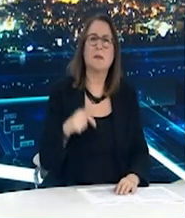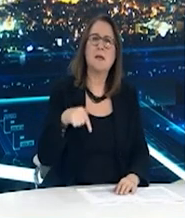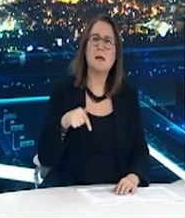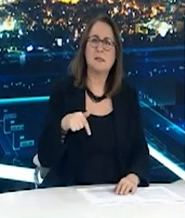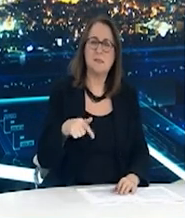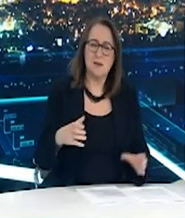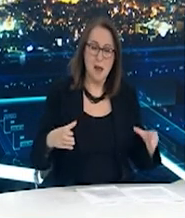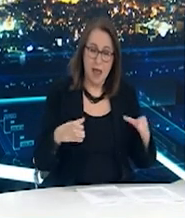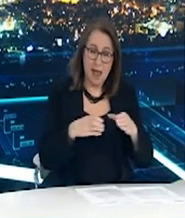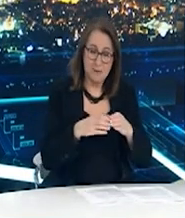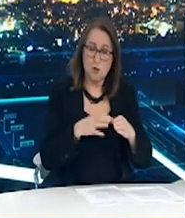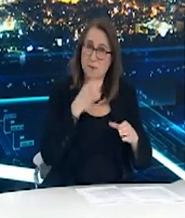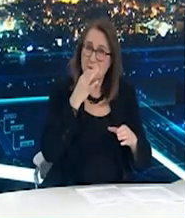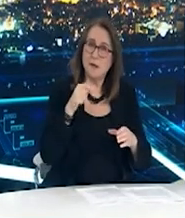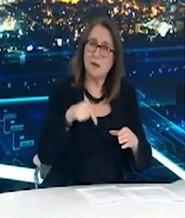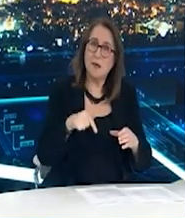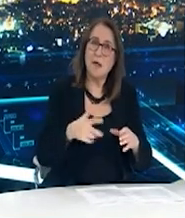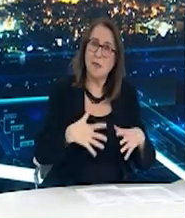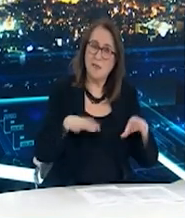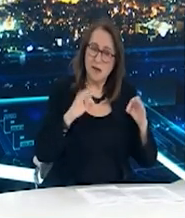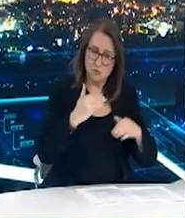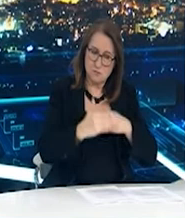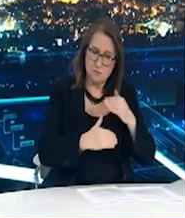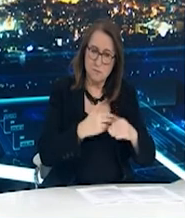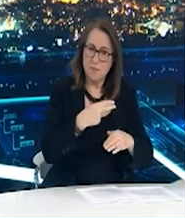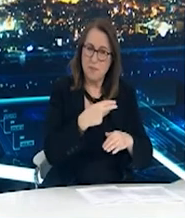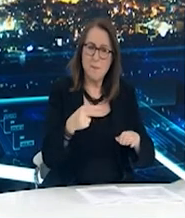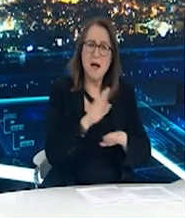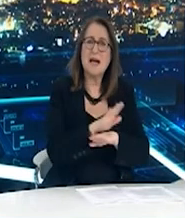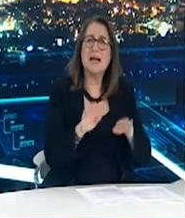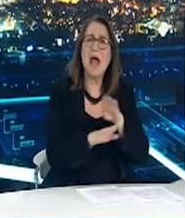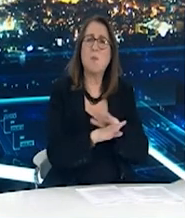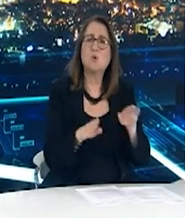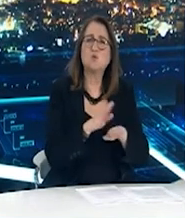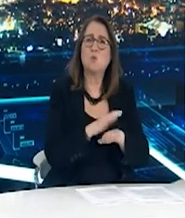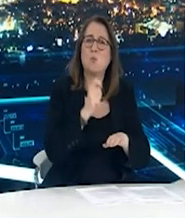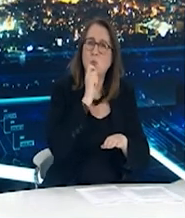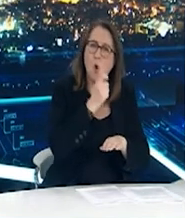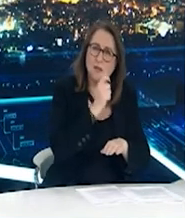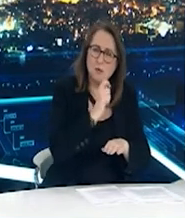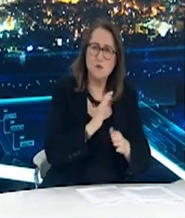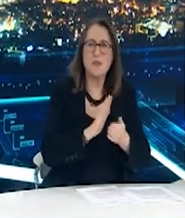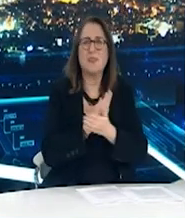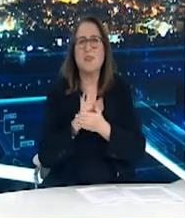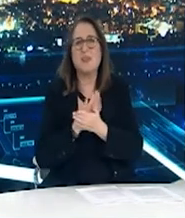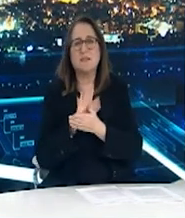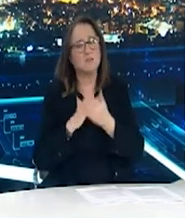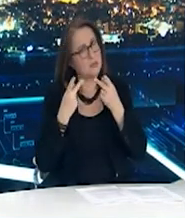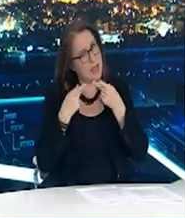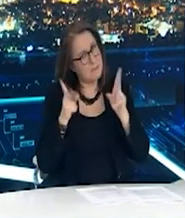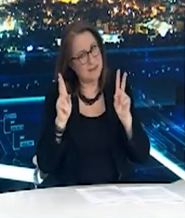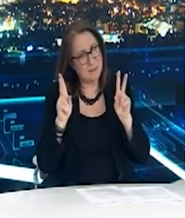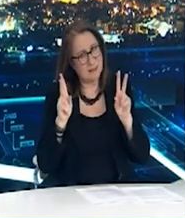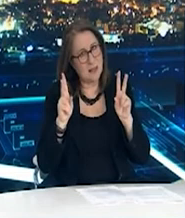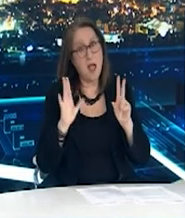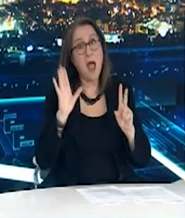Θρησκευμάτων για την εφαρμογή ίδιων όρων στην τέλεση πολιτικών και θρησκευτικών γάμων. Ως εκ τούτου, η τέλεση γάμων θα επιτρέπεται με την παρουσία